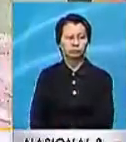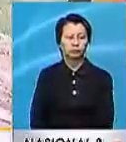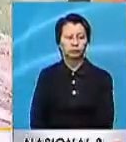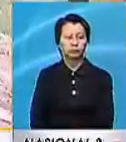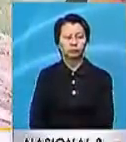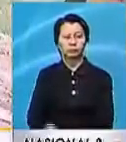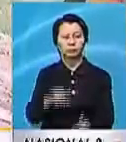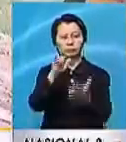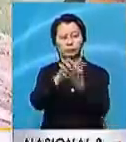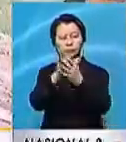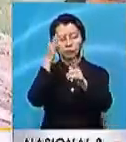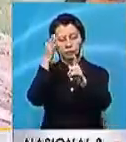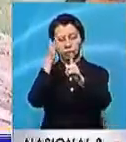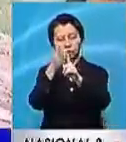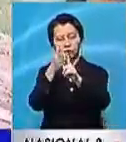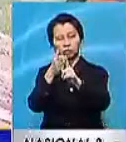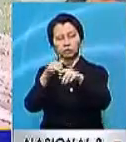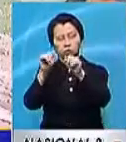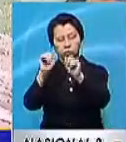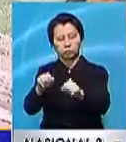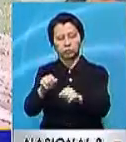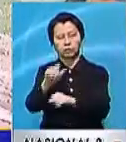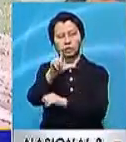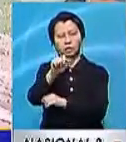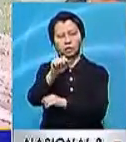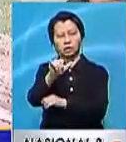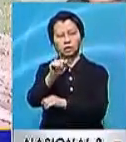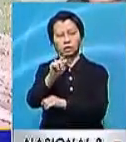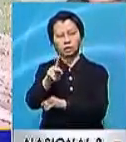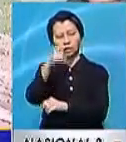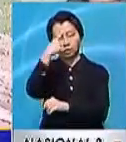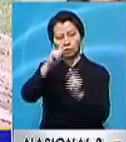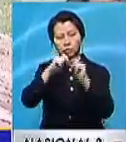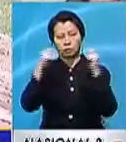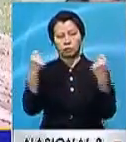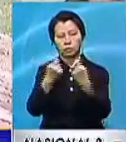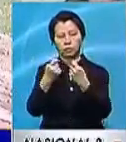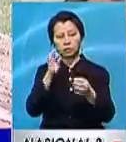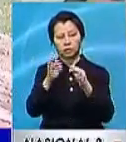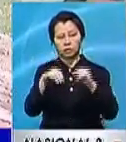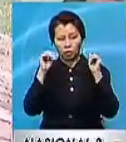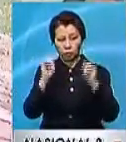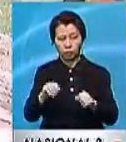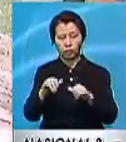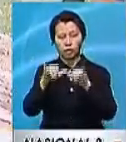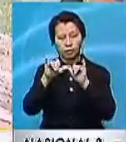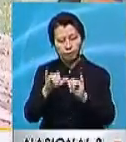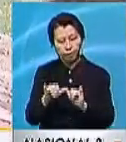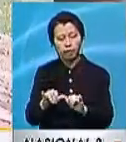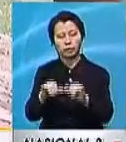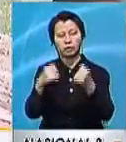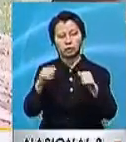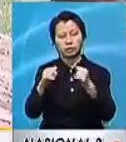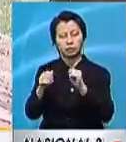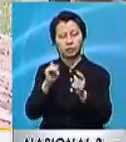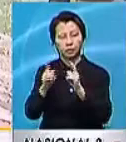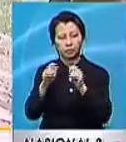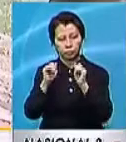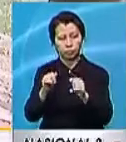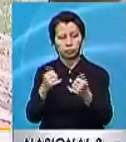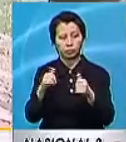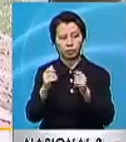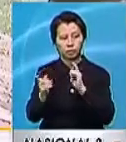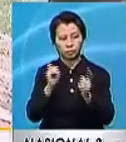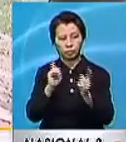Untuk target kelayakan ni, coach memang target untuk tim lah. Sebab kalau kita boleh main tim, kita boleh main individu, tiga-tiga boleh individu.